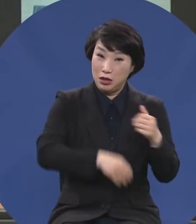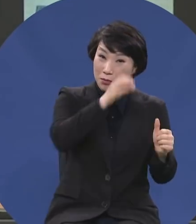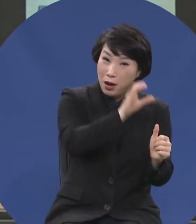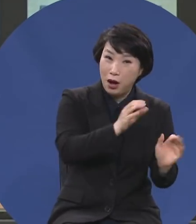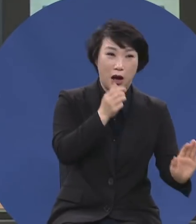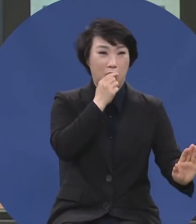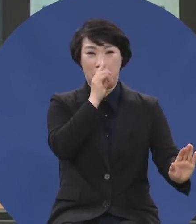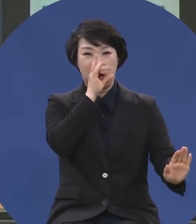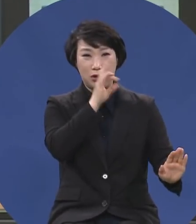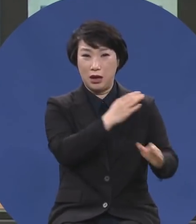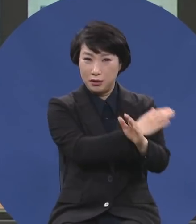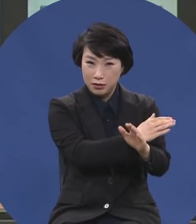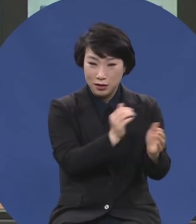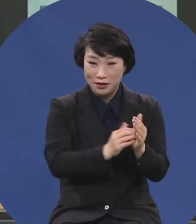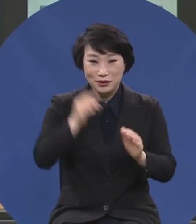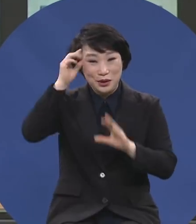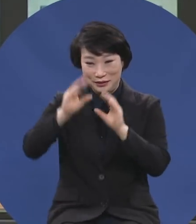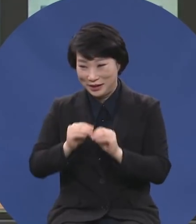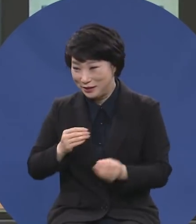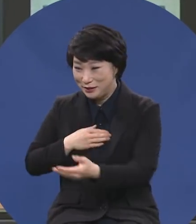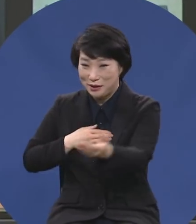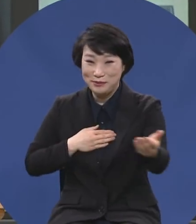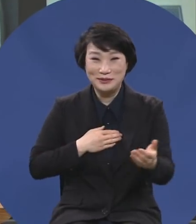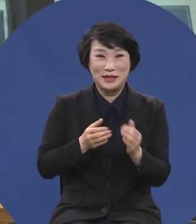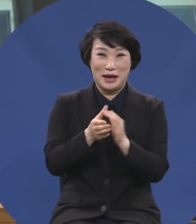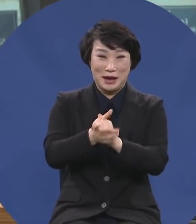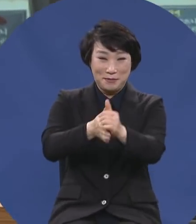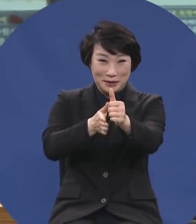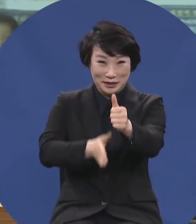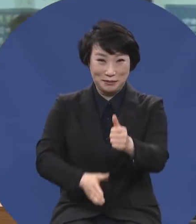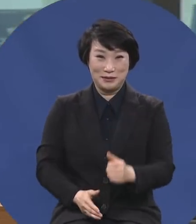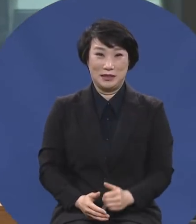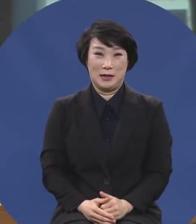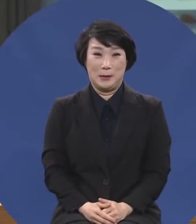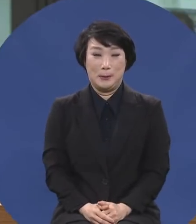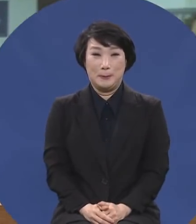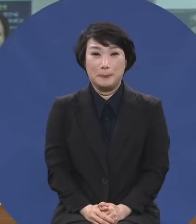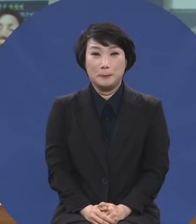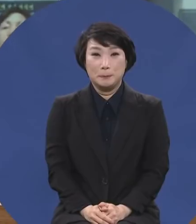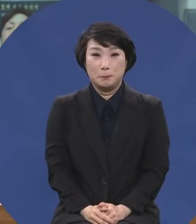수 없다. 동의하시면 아멘 합시다.